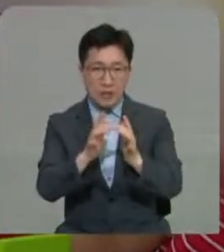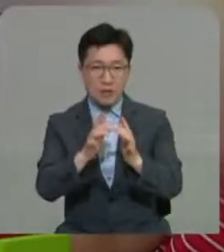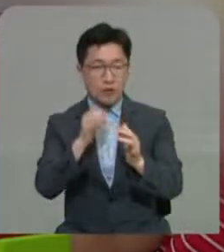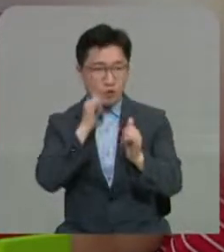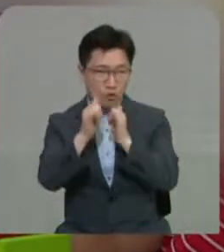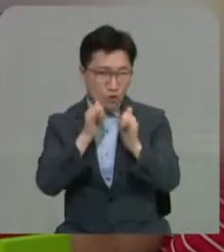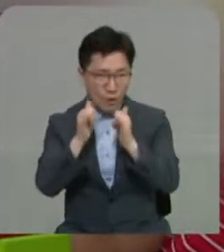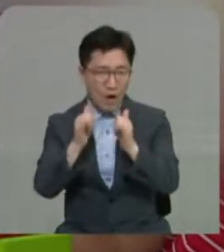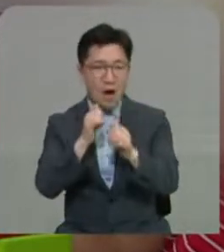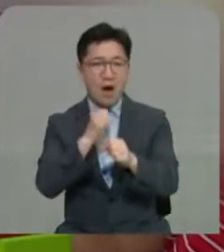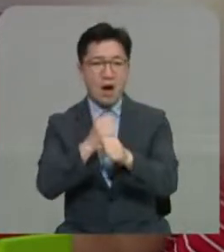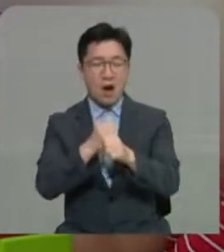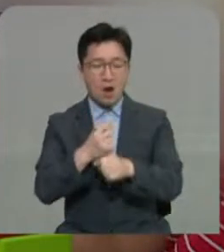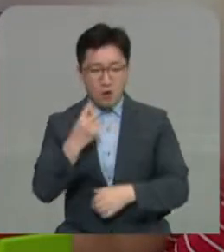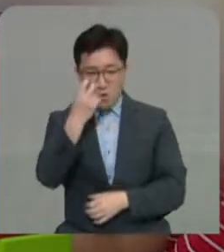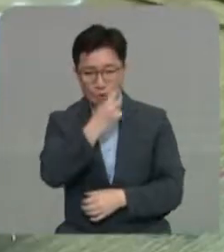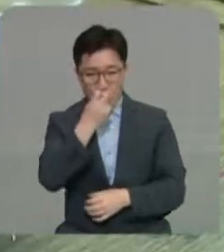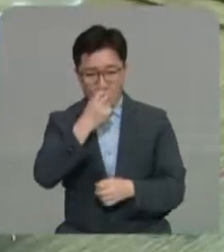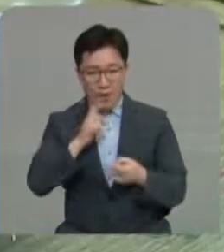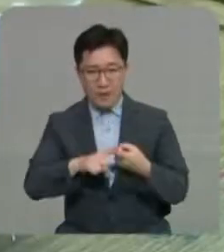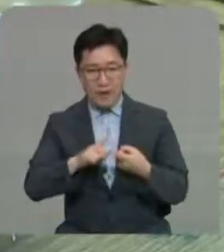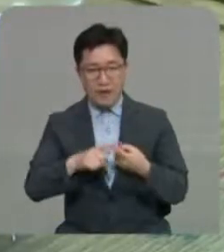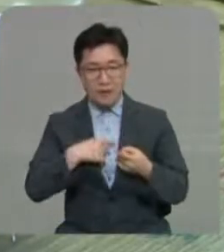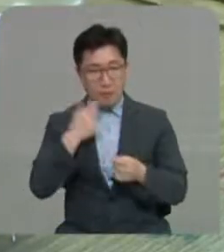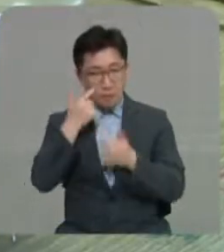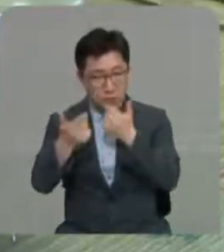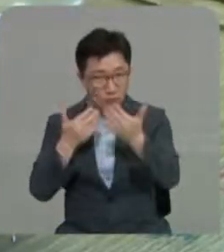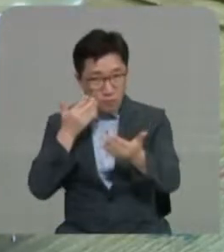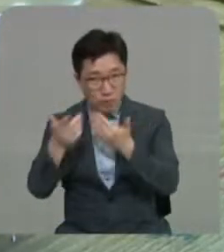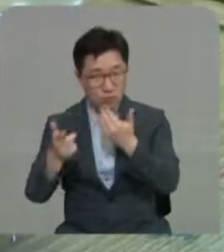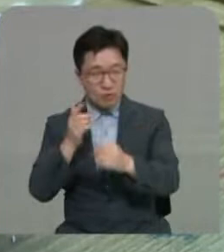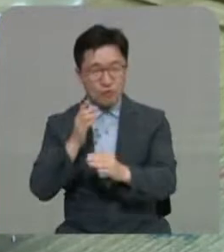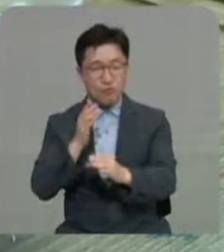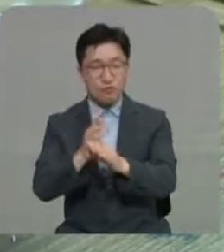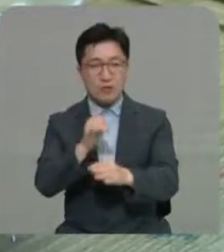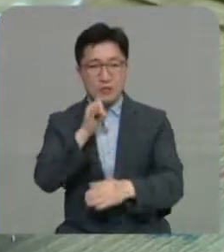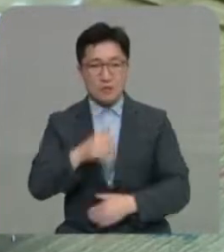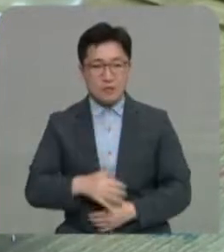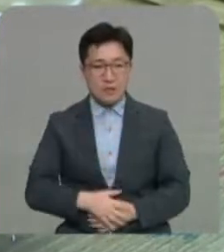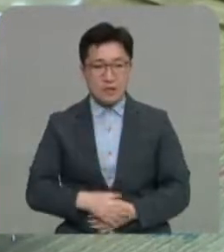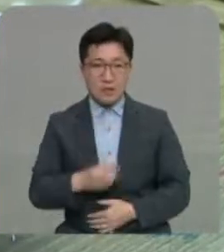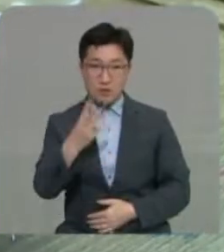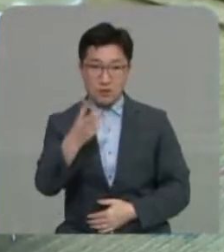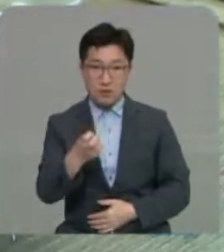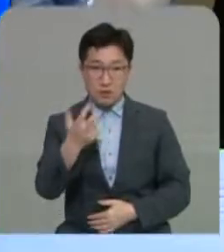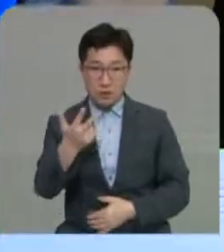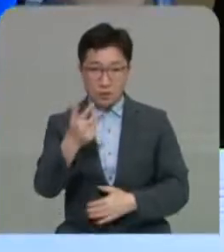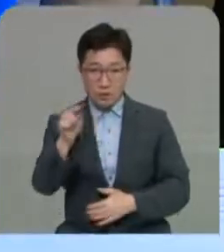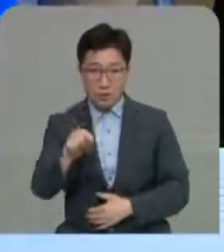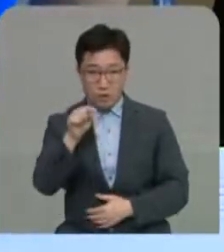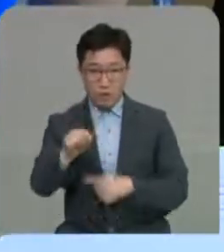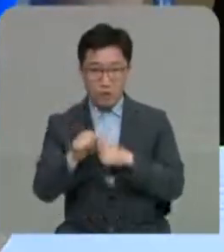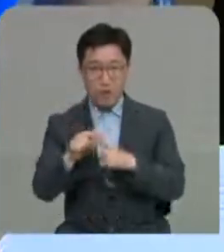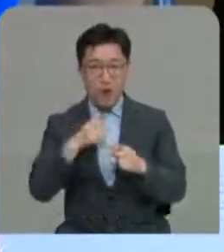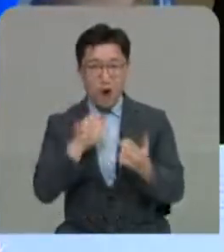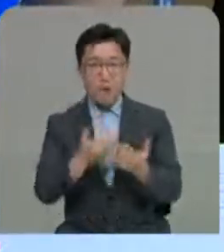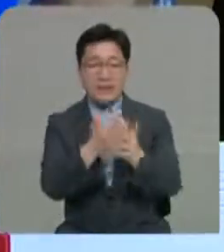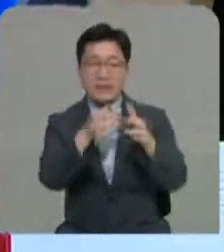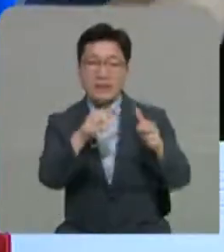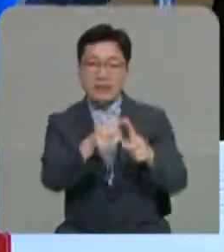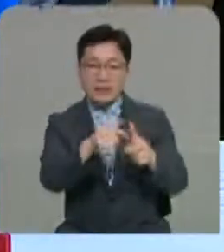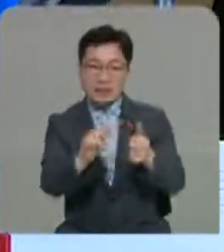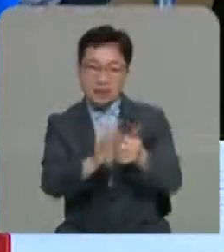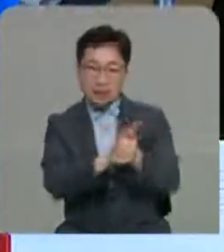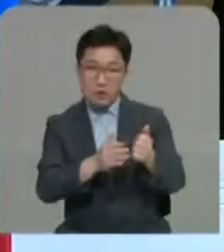응답 등을 통해 돌봄 변화에 대한 조사를 진행합니다 37개 항목을 조사해 발달 장애인 관련 사회